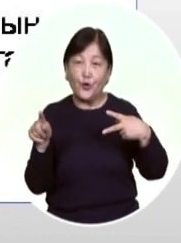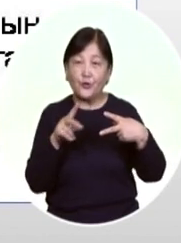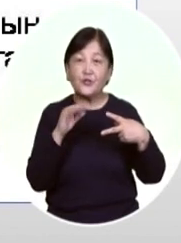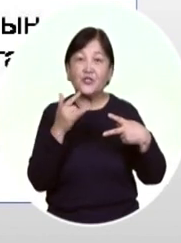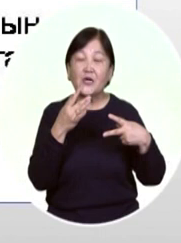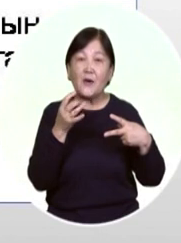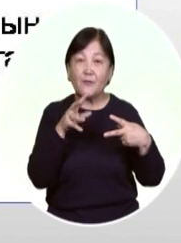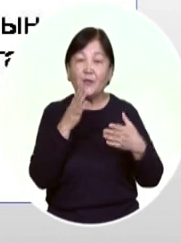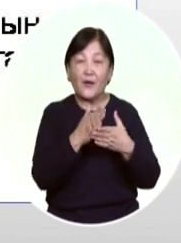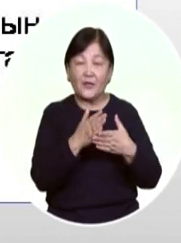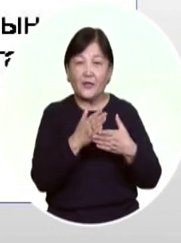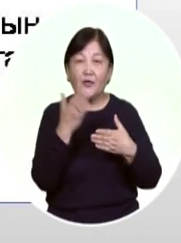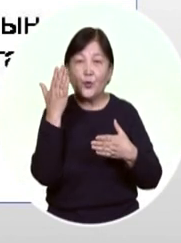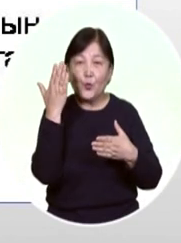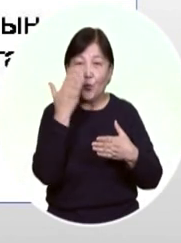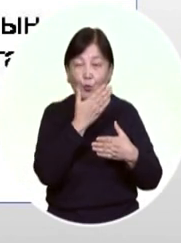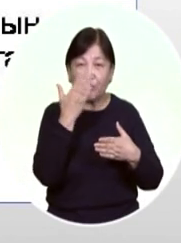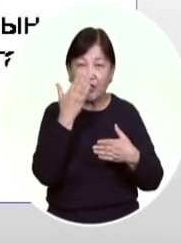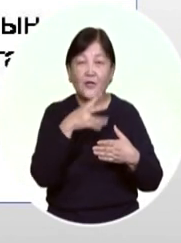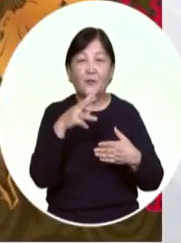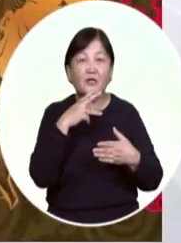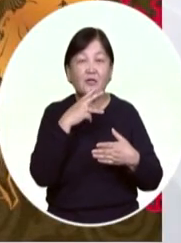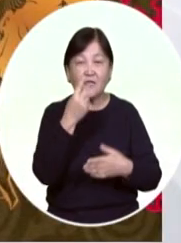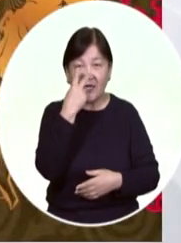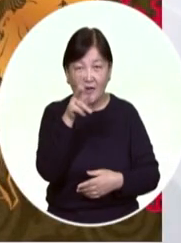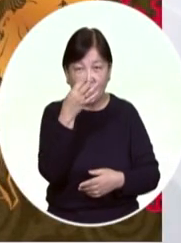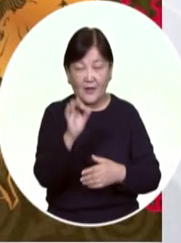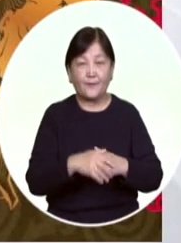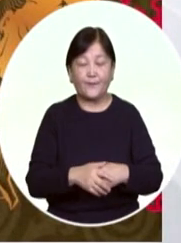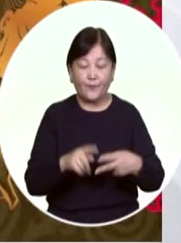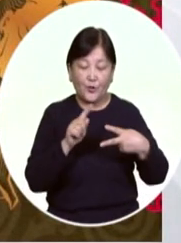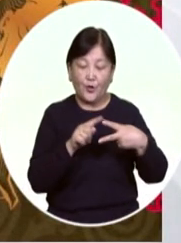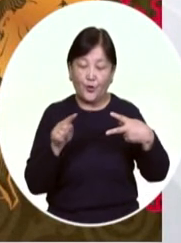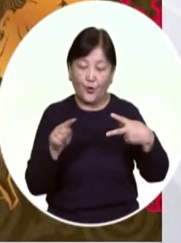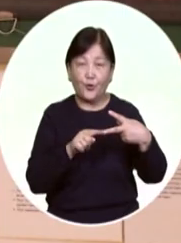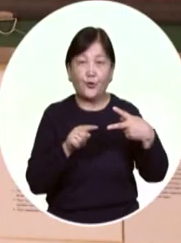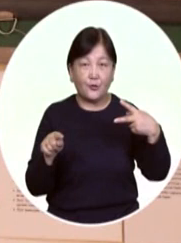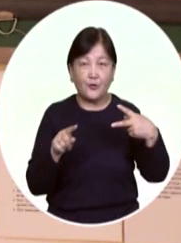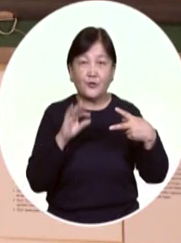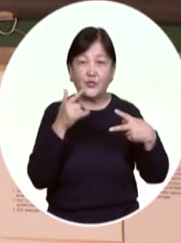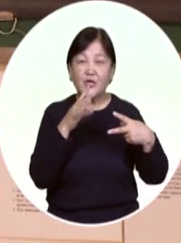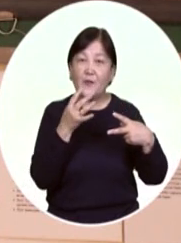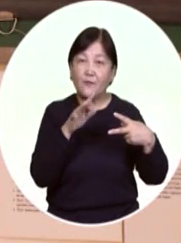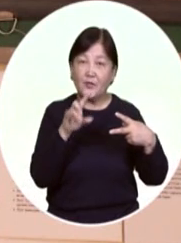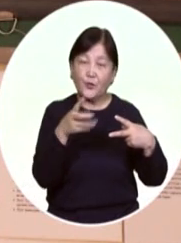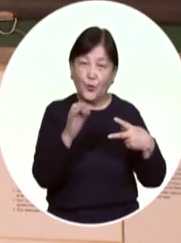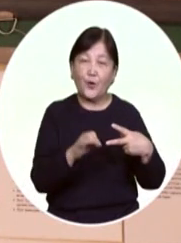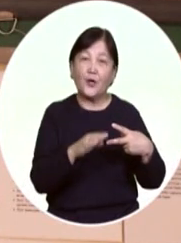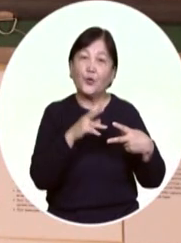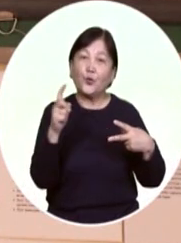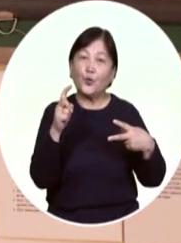нь бас уншаад мэдээлэлээс хараарай. За тэгвэл энэ хоёр чиг баримтлалын тухай